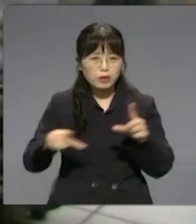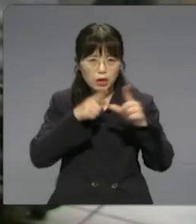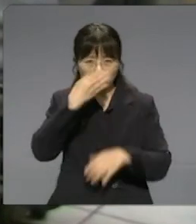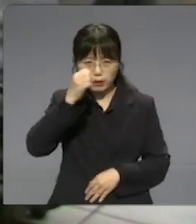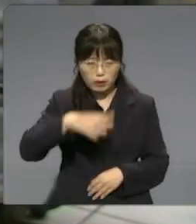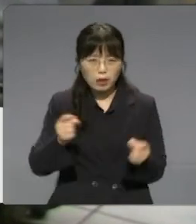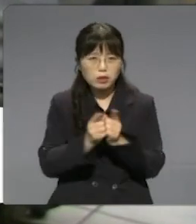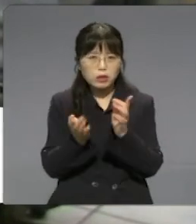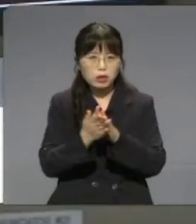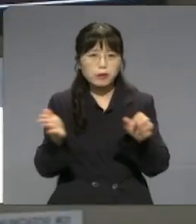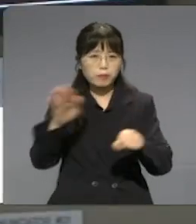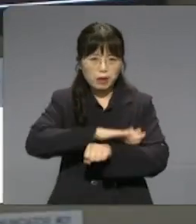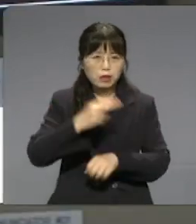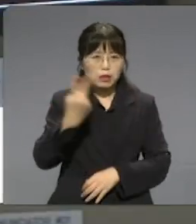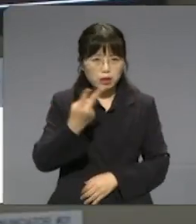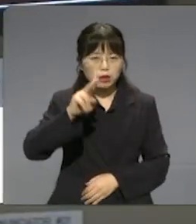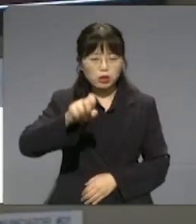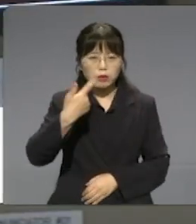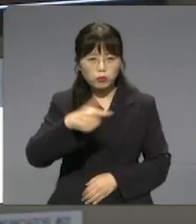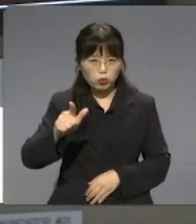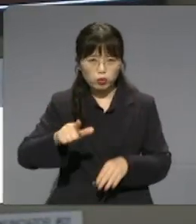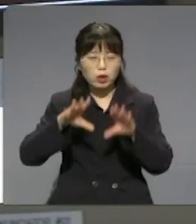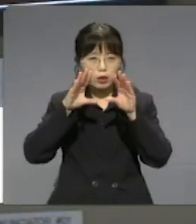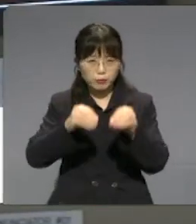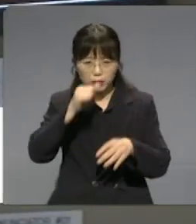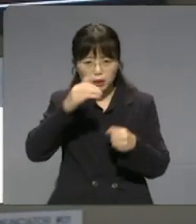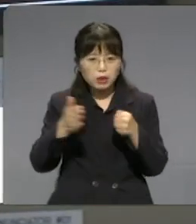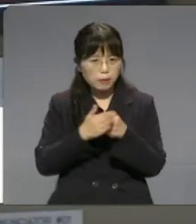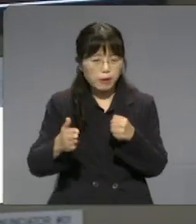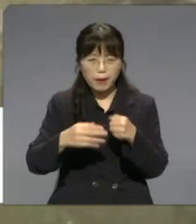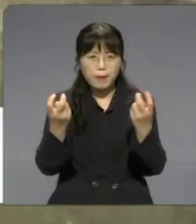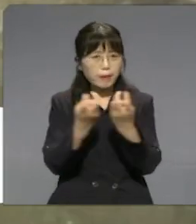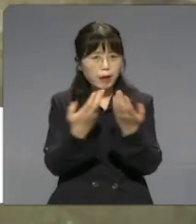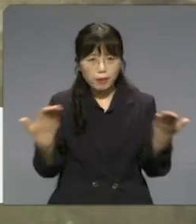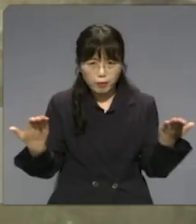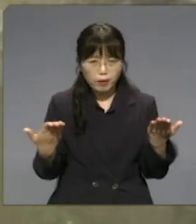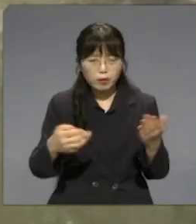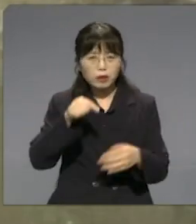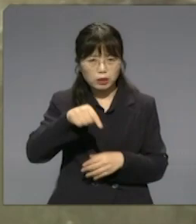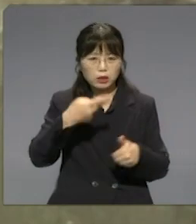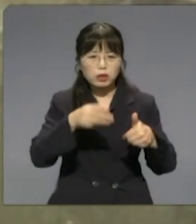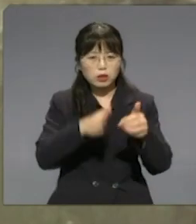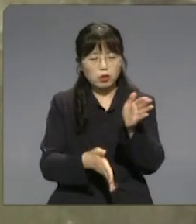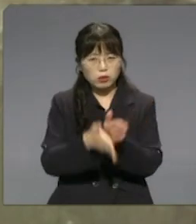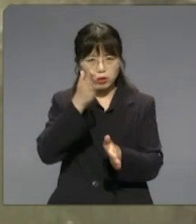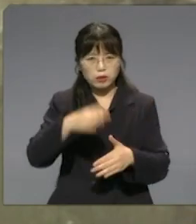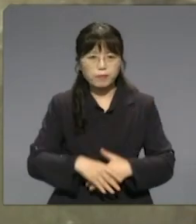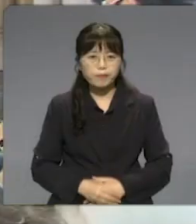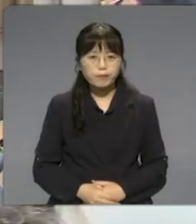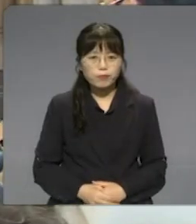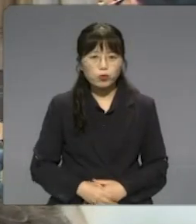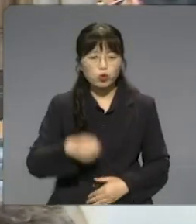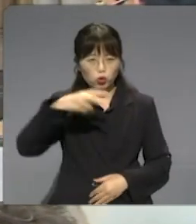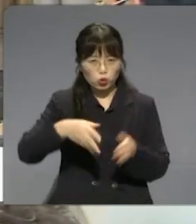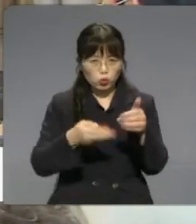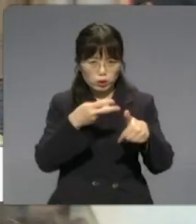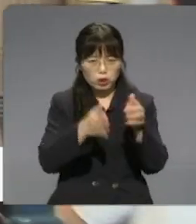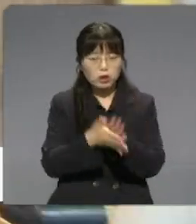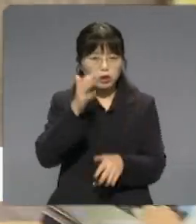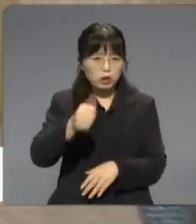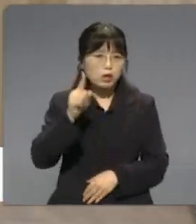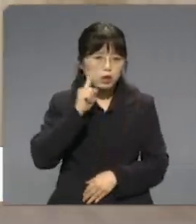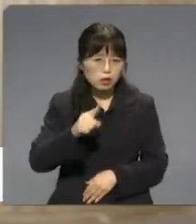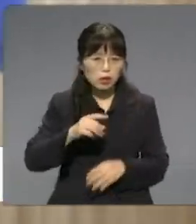생활쓰레기 직매립 금지가 2026년 예정된 가운데 마땅한 출구를 찾지 못하고 있는 인천시. 유정복 인천시장은